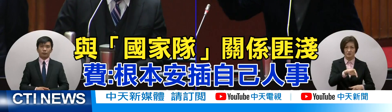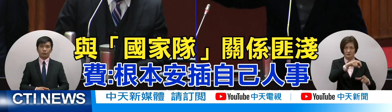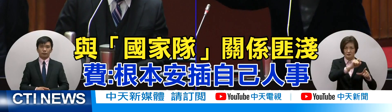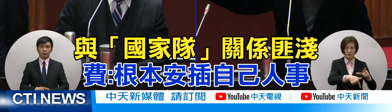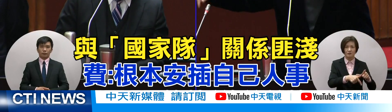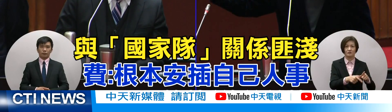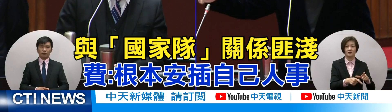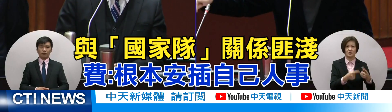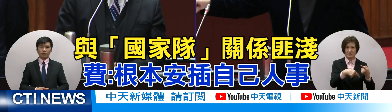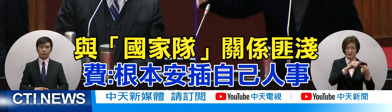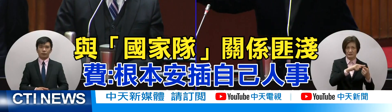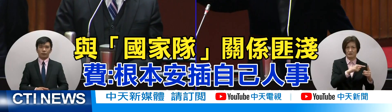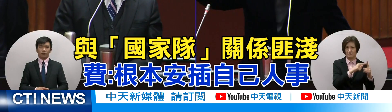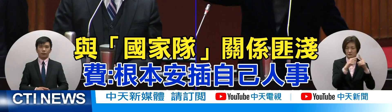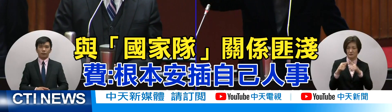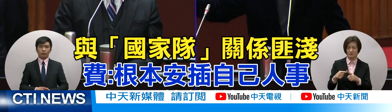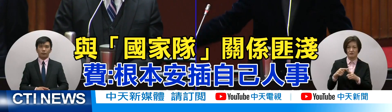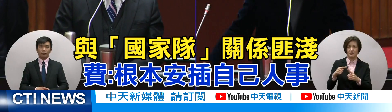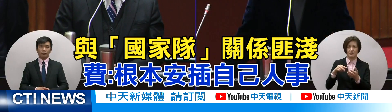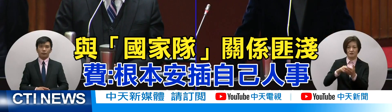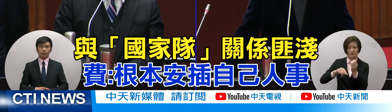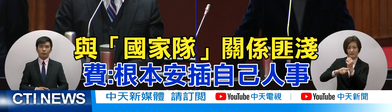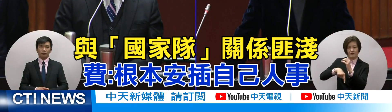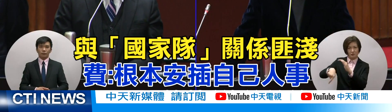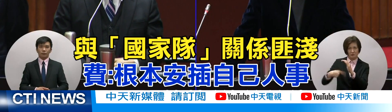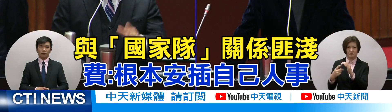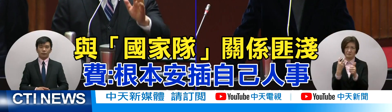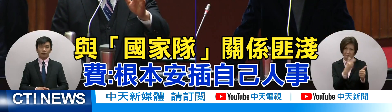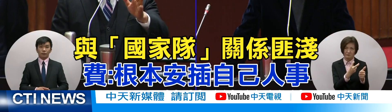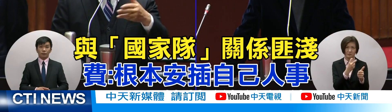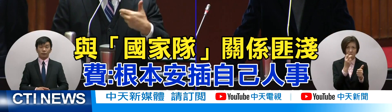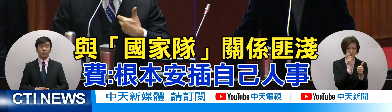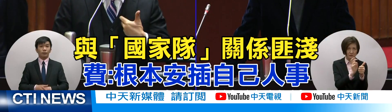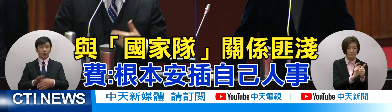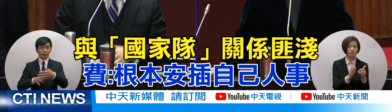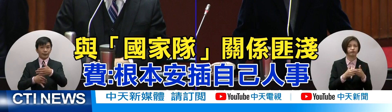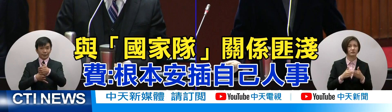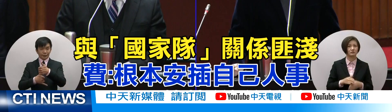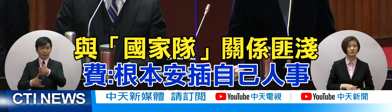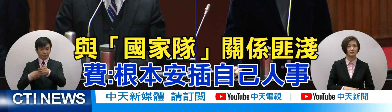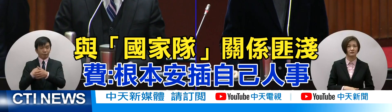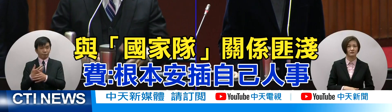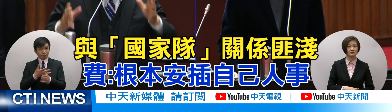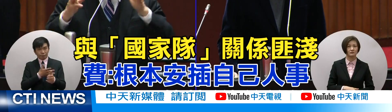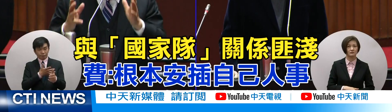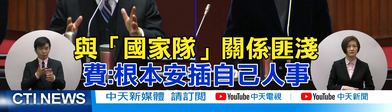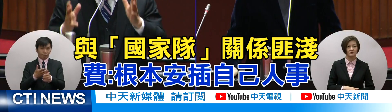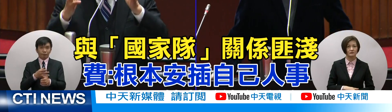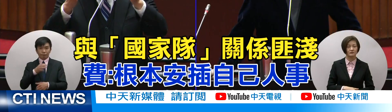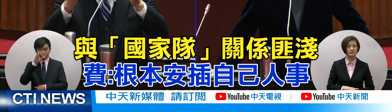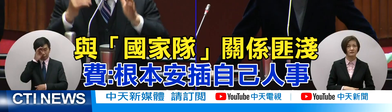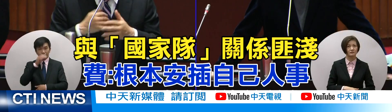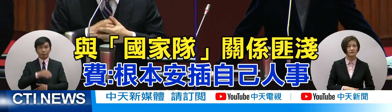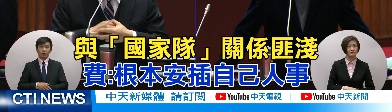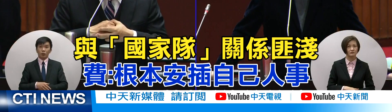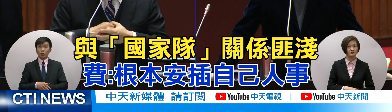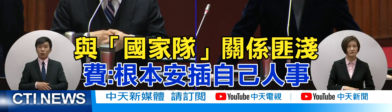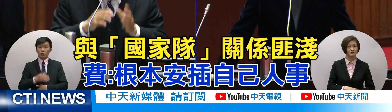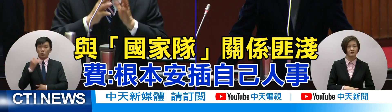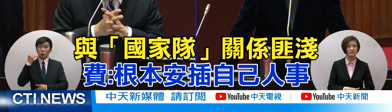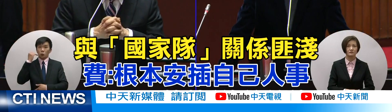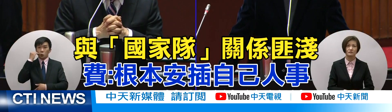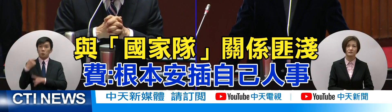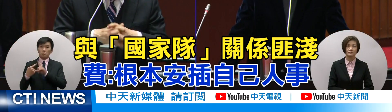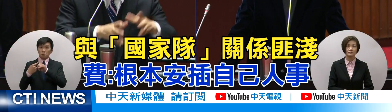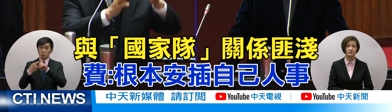什么不让他到立法院接受人民的监督？ 这样，委员，我来了解看看。那因为要到大院来，也